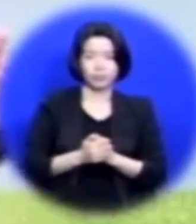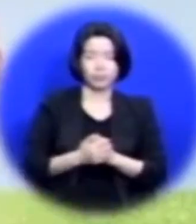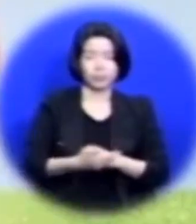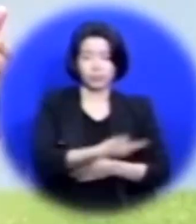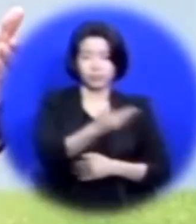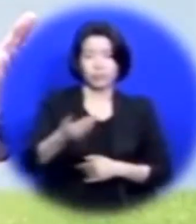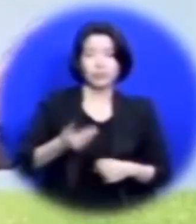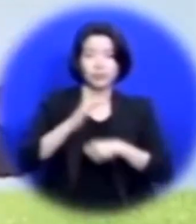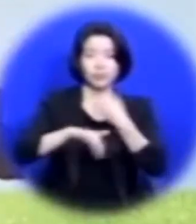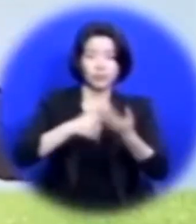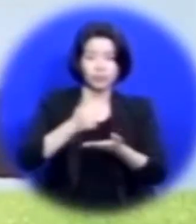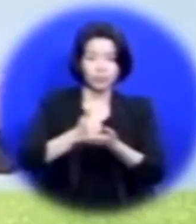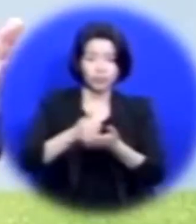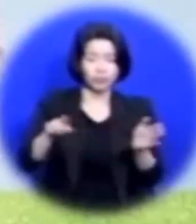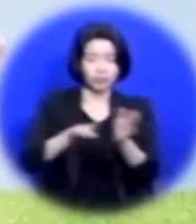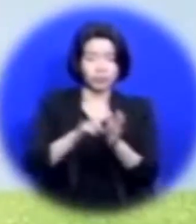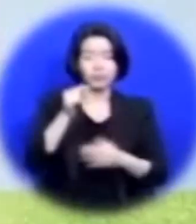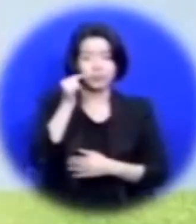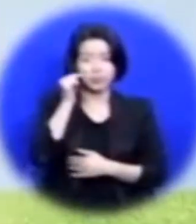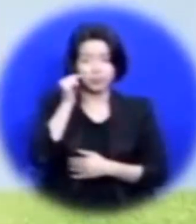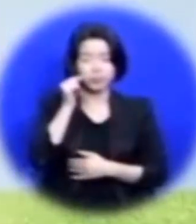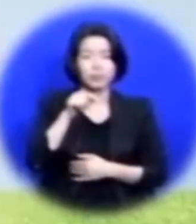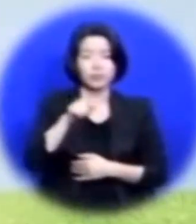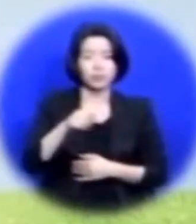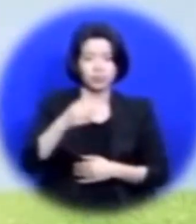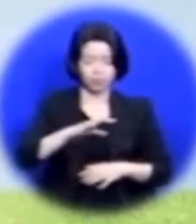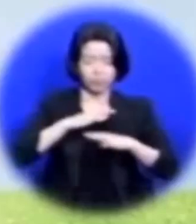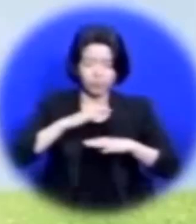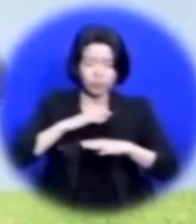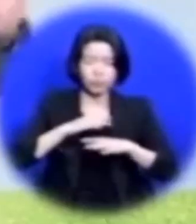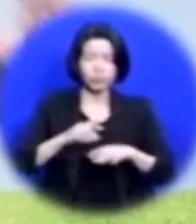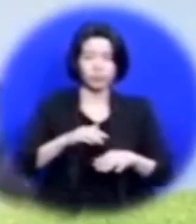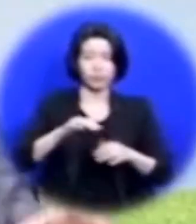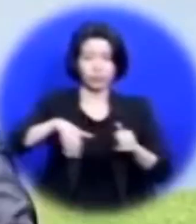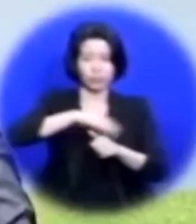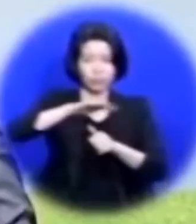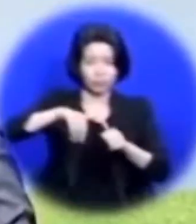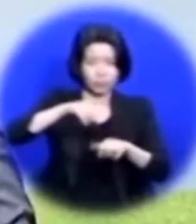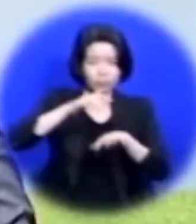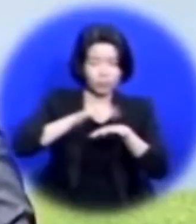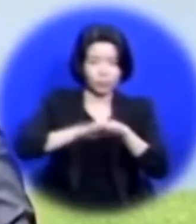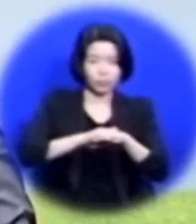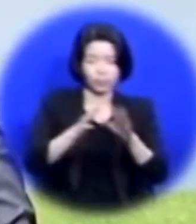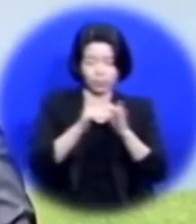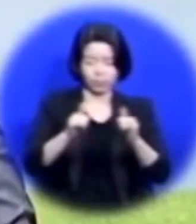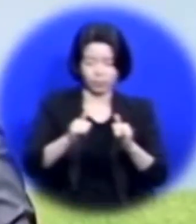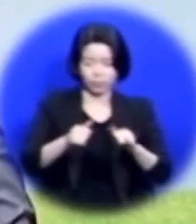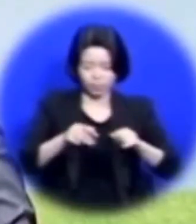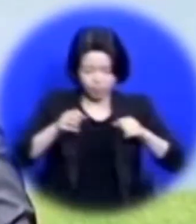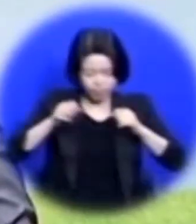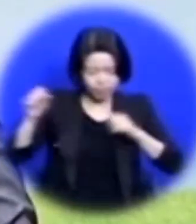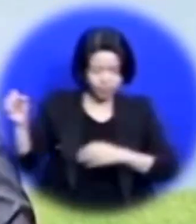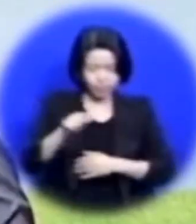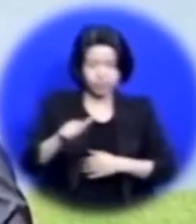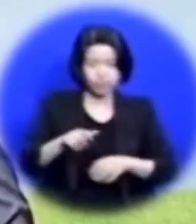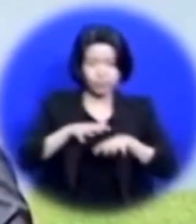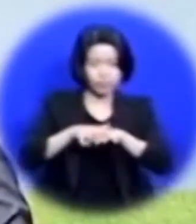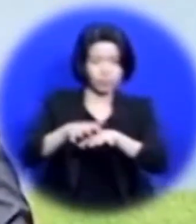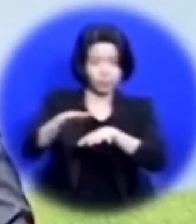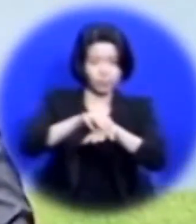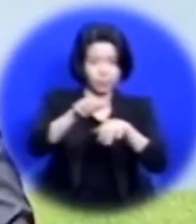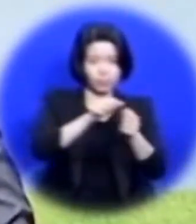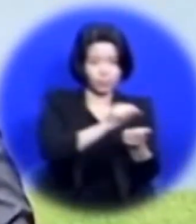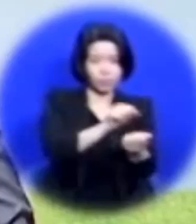여러분 하나님을 믿지 못하는 이 무서운 풍조는 요 사람들에게 급속 이 전염이 됩니다 하나님이 어디